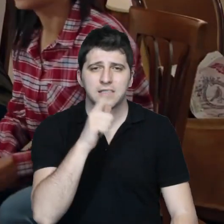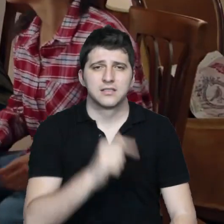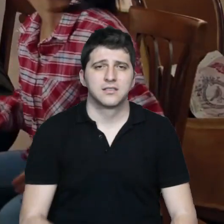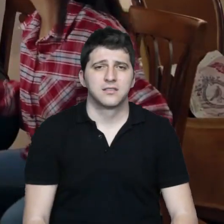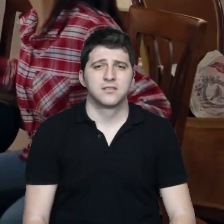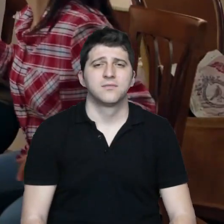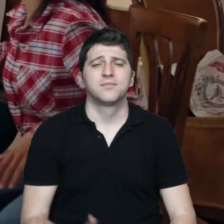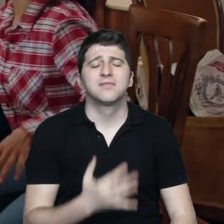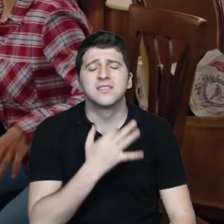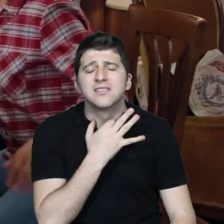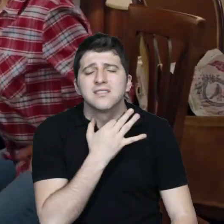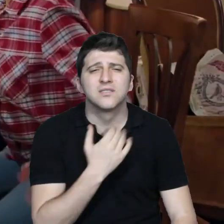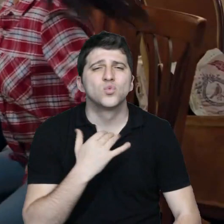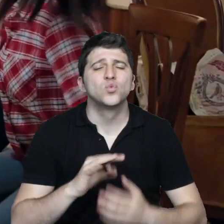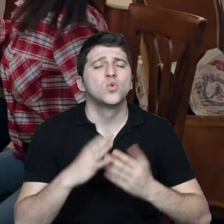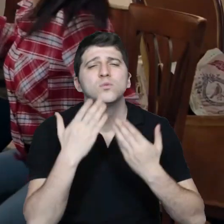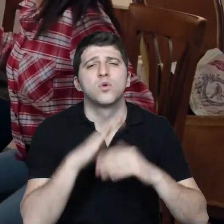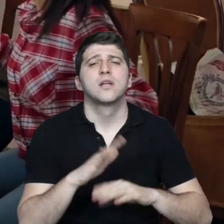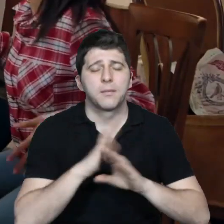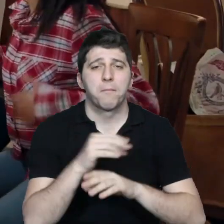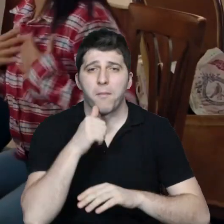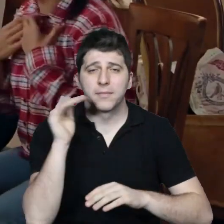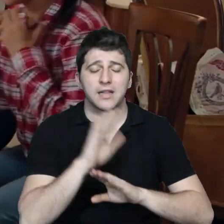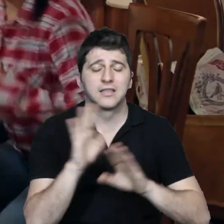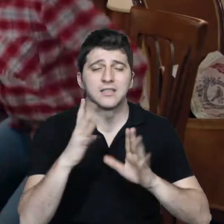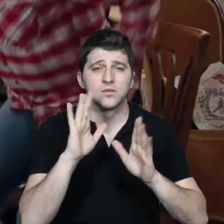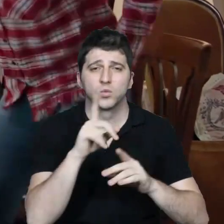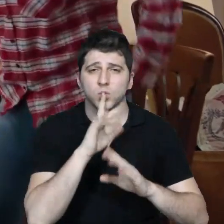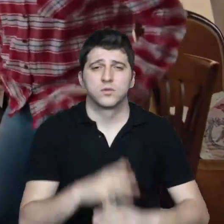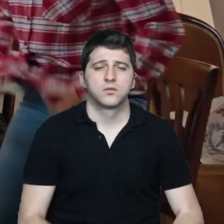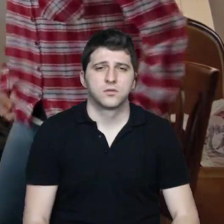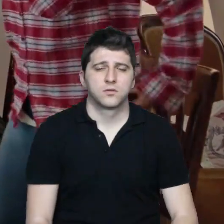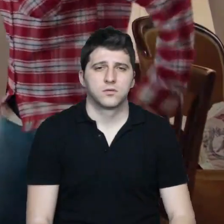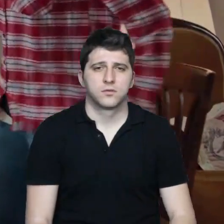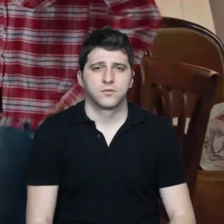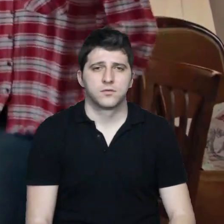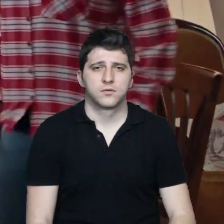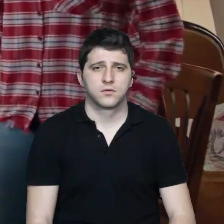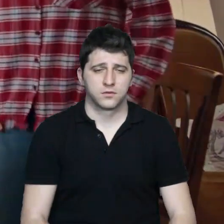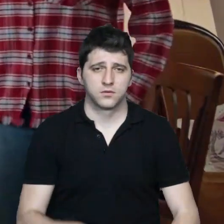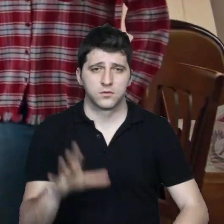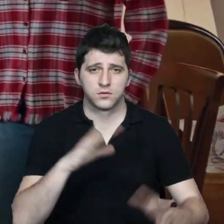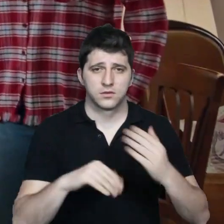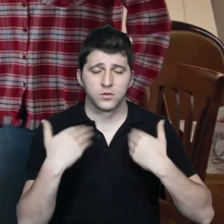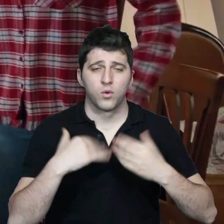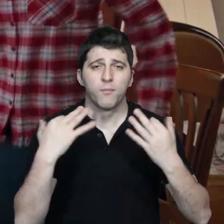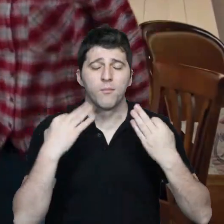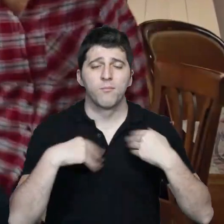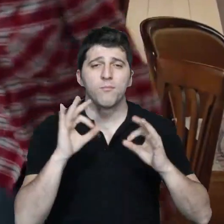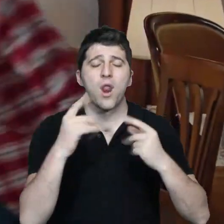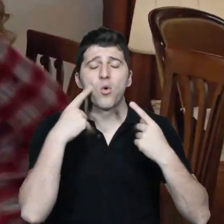Çok çaresizim artık. Tamam tamam, babam geldi galiba, hadi. Kız uzunluğu toparlanın, adam bizi böyle